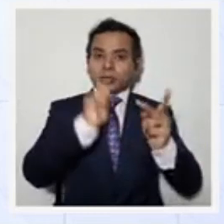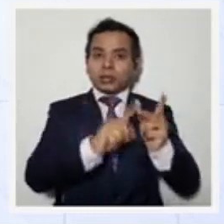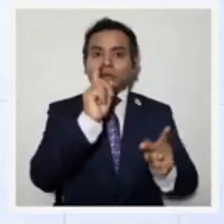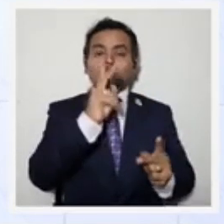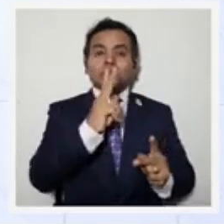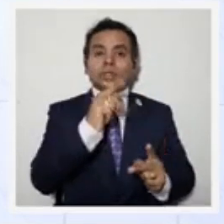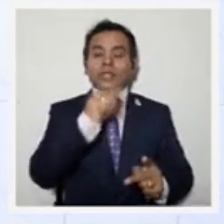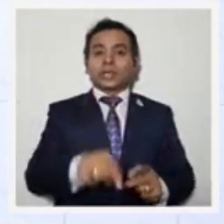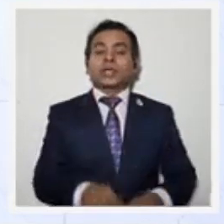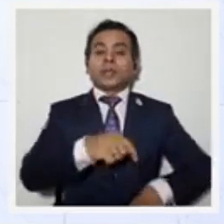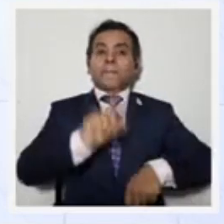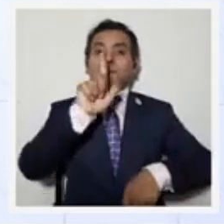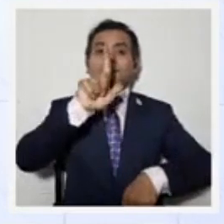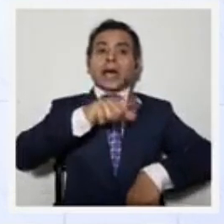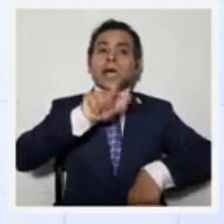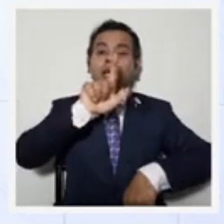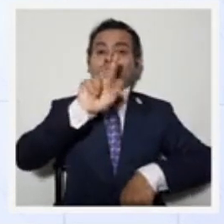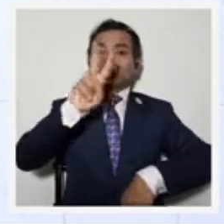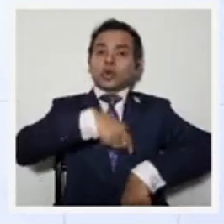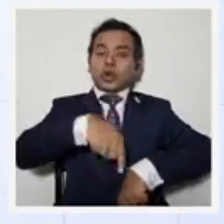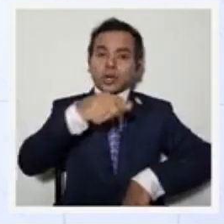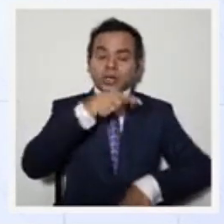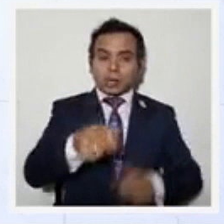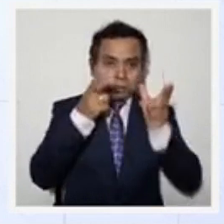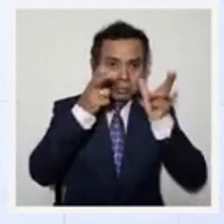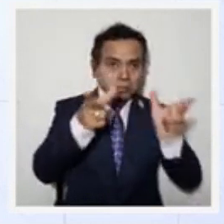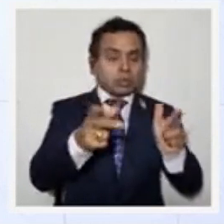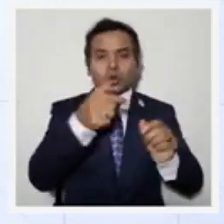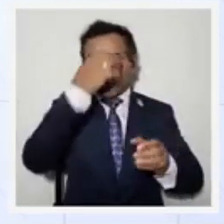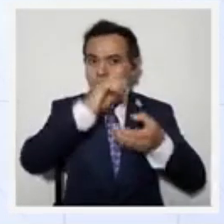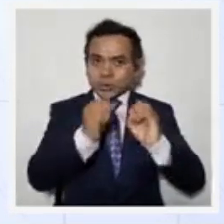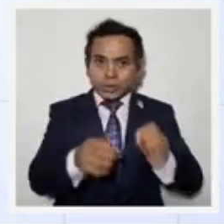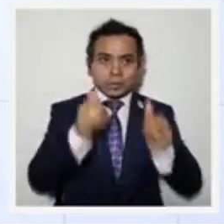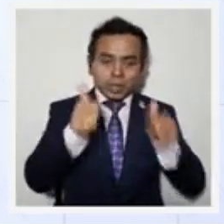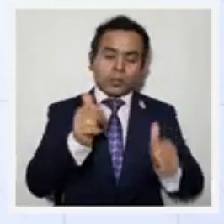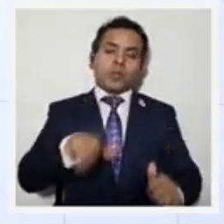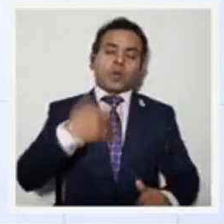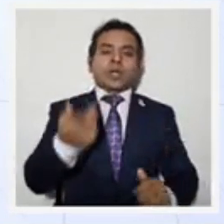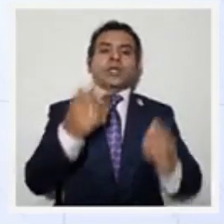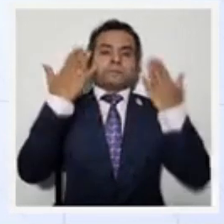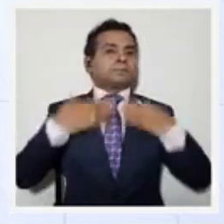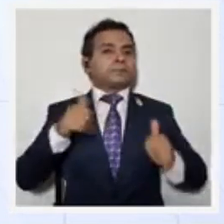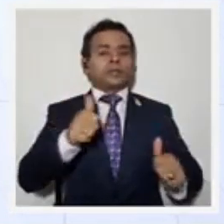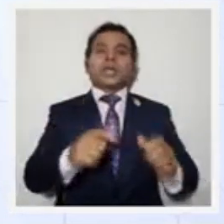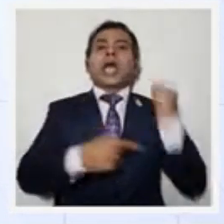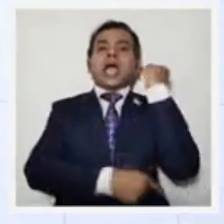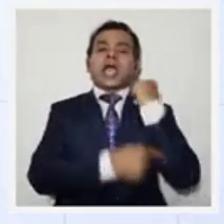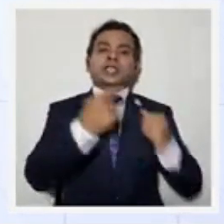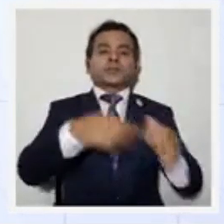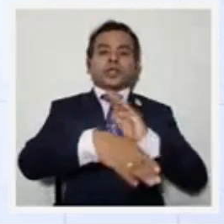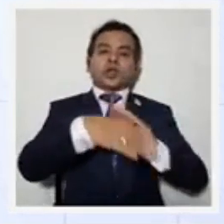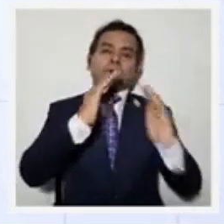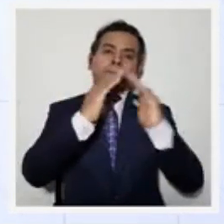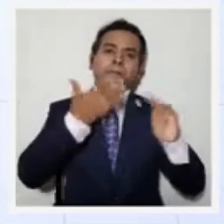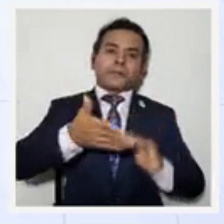সেক্ষেত্রে যদি রোগীর উপরোক্ত 1 এবং 2-এর নির্ণায়ক দুটি পরবর্তী টানা 72 ঘন্টা যাবৎ